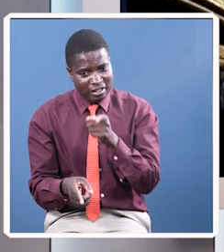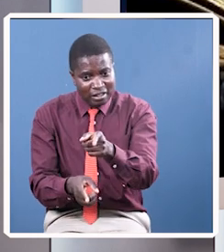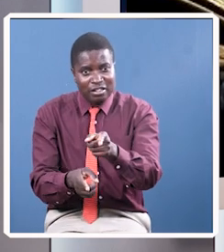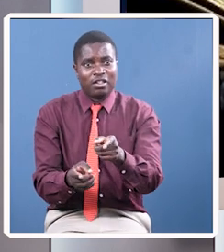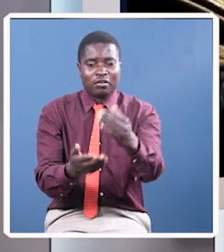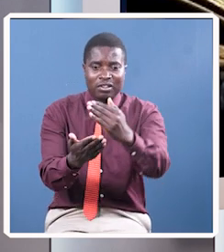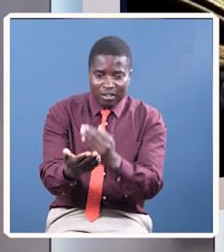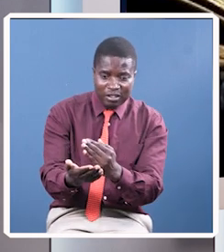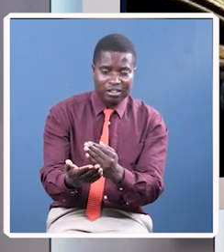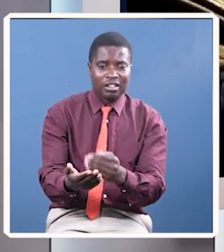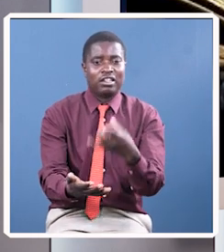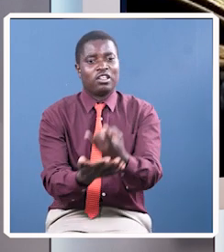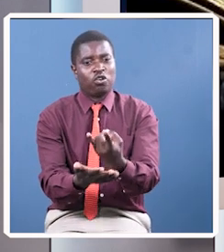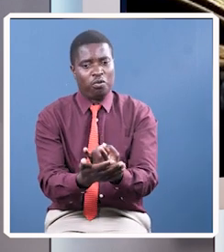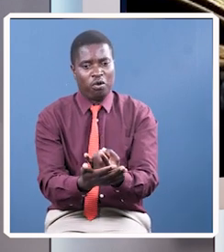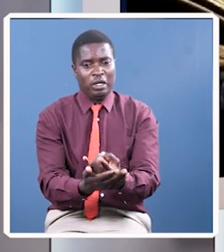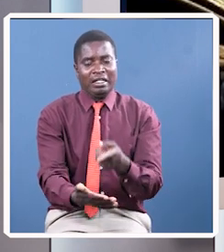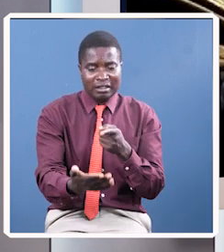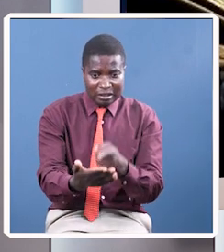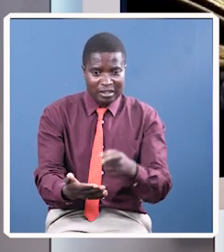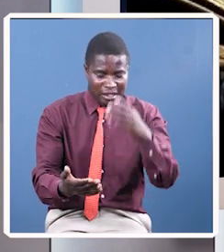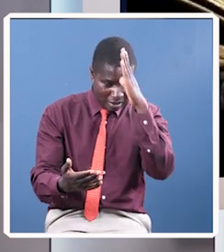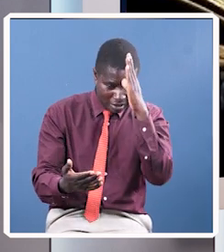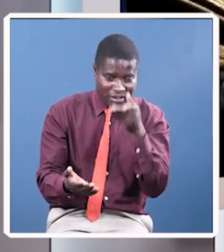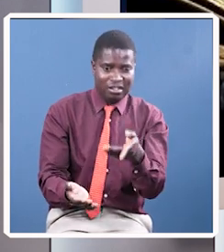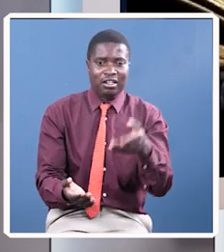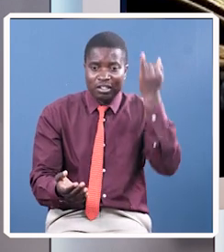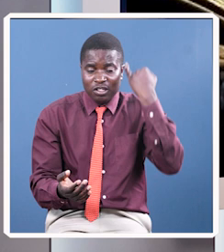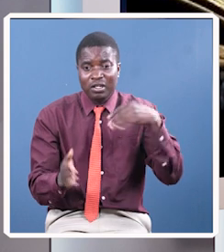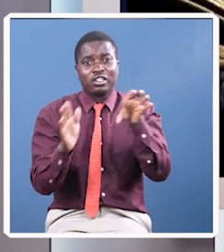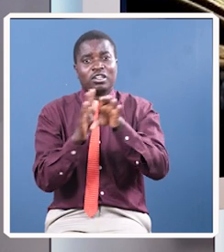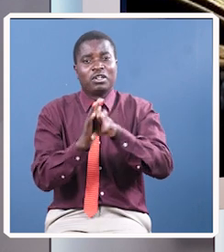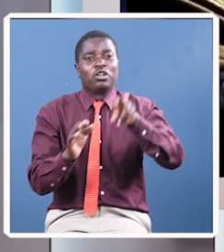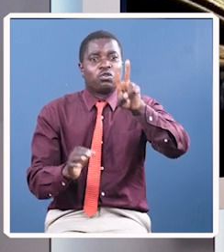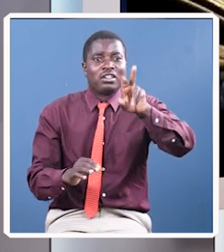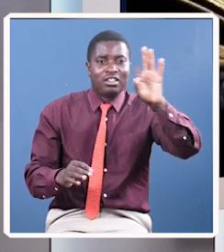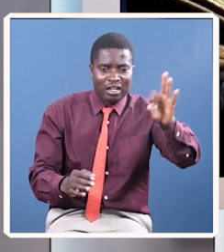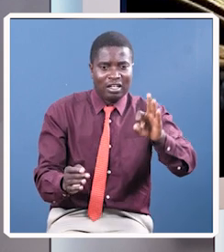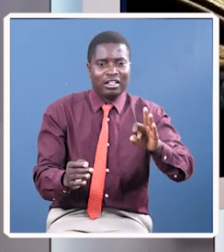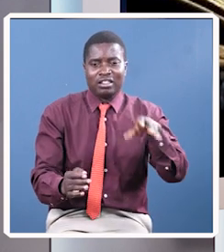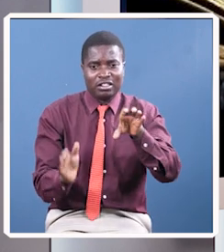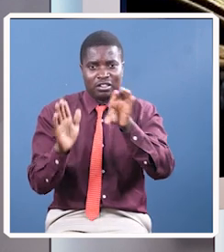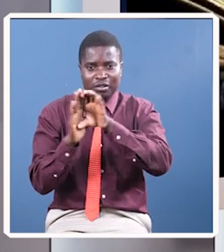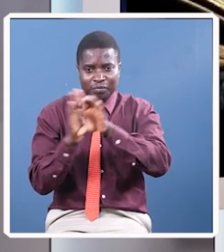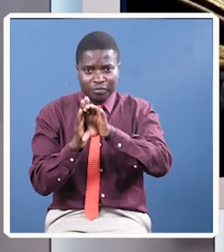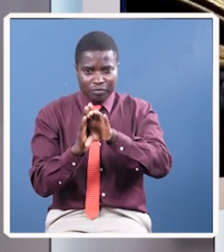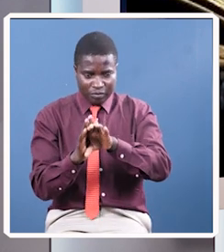kuna utibetsera pa presentation yene. Bukura Jeremiah chapter 23. Each chapter